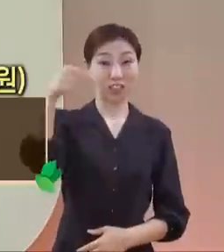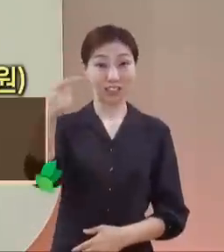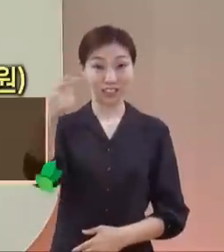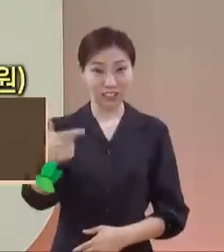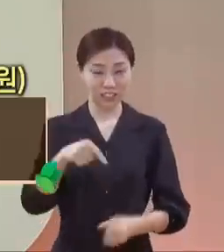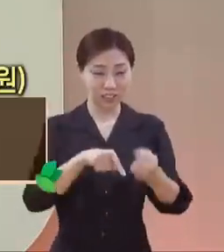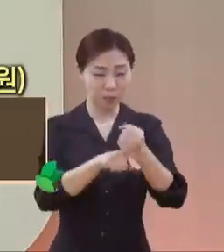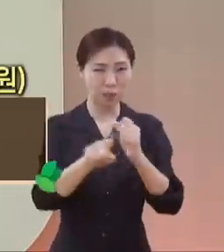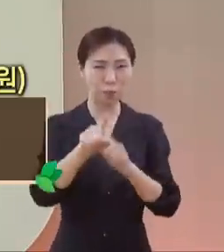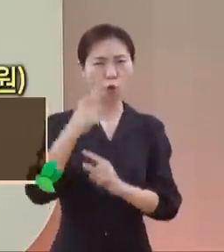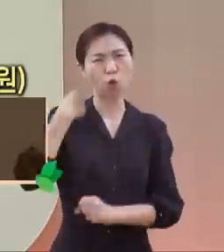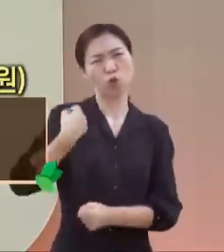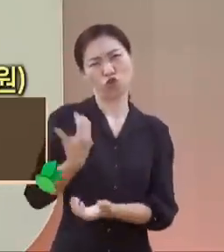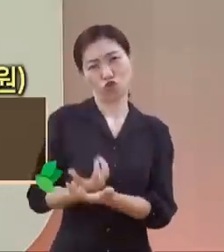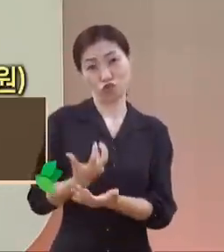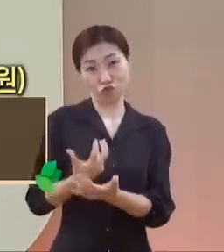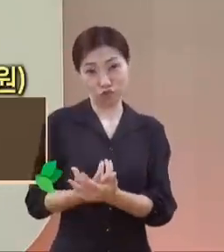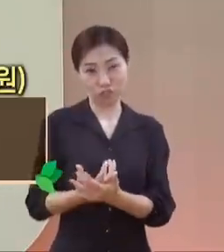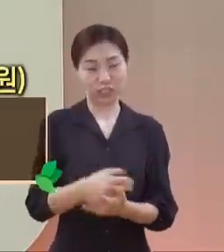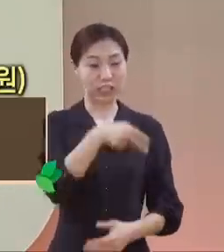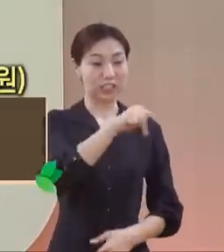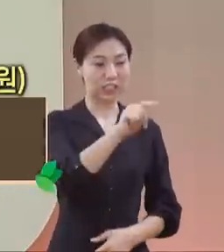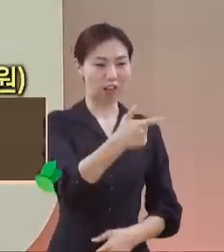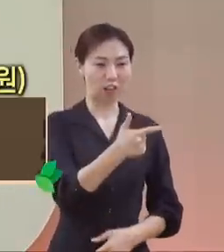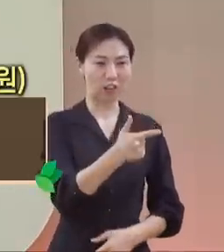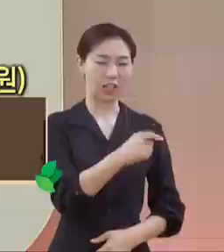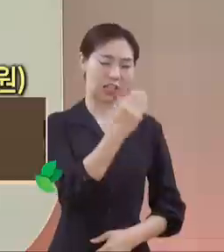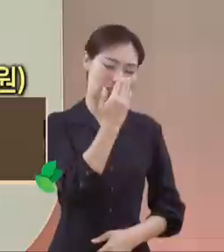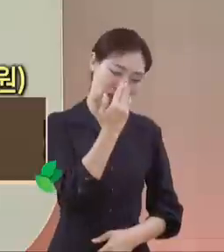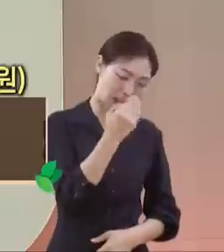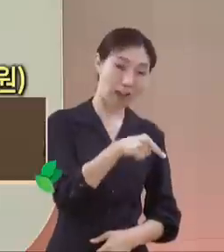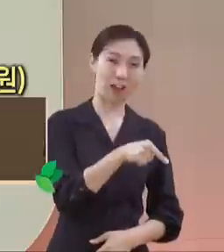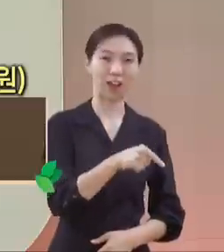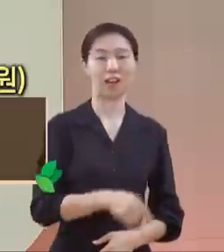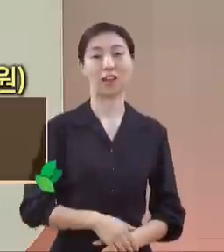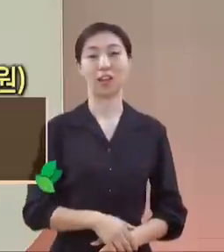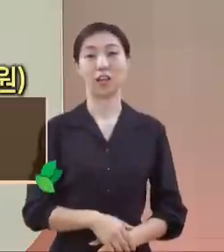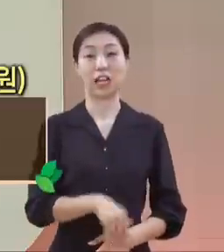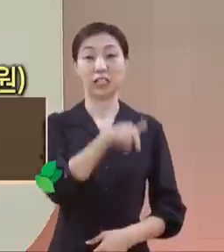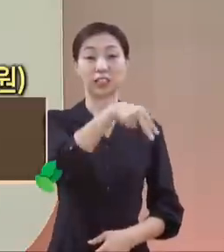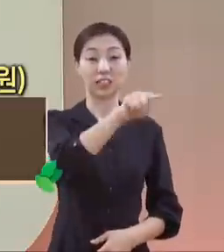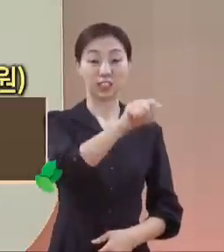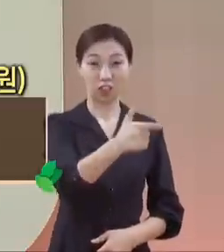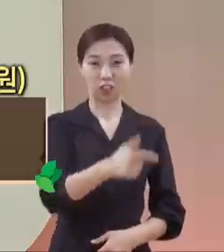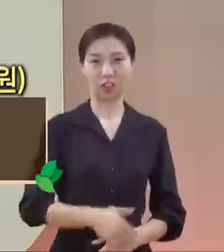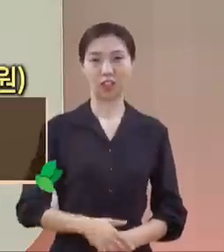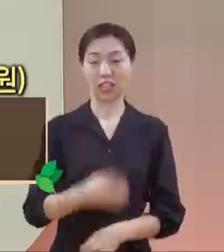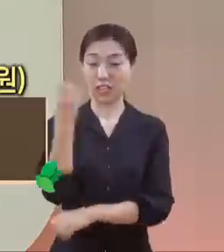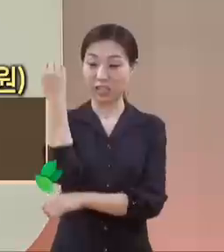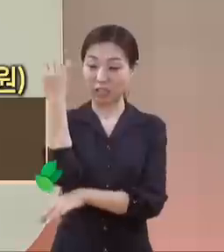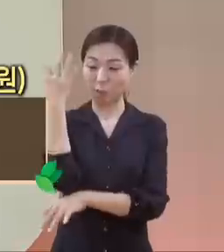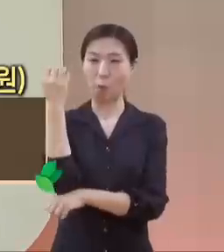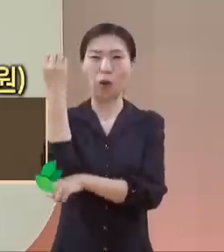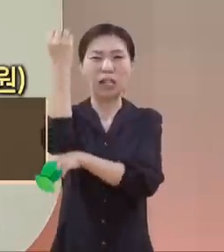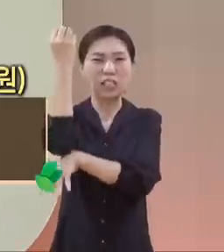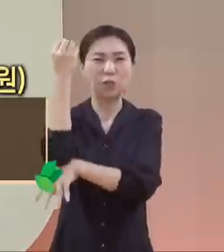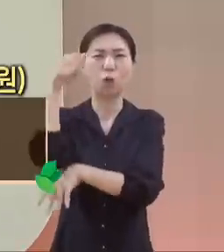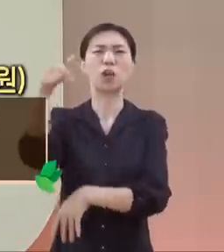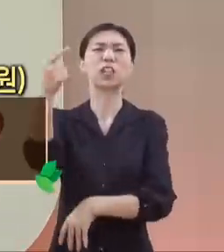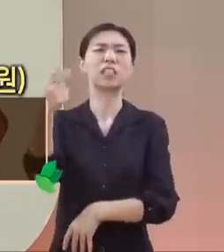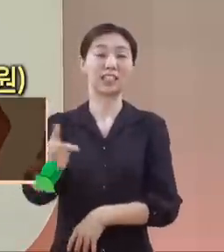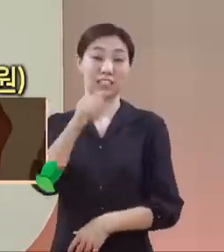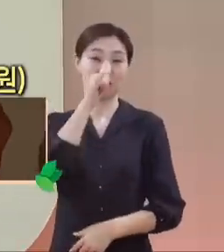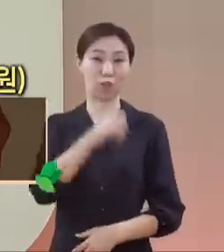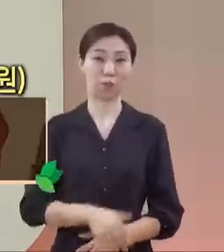때문에이 소중한 인연으로써 부처님의 법을 만날 수 있었던 겁니다 그래서 우리가이